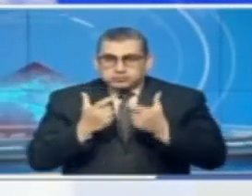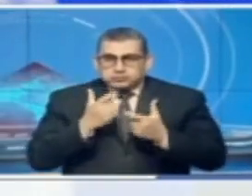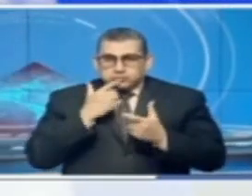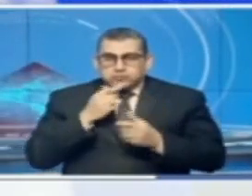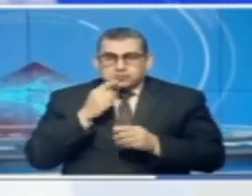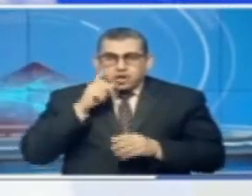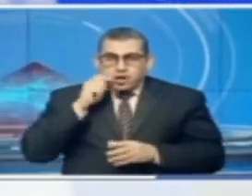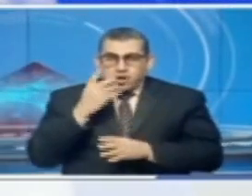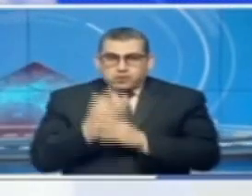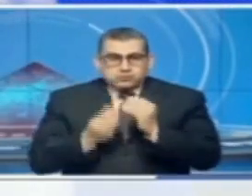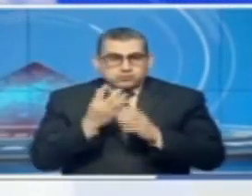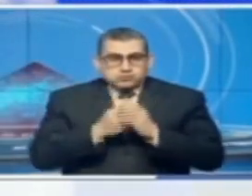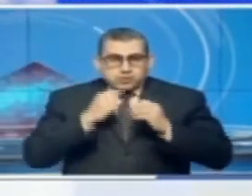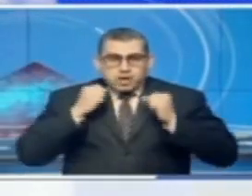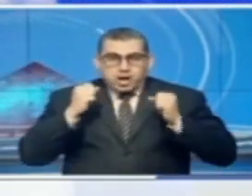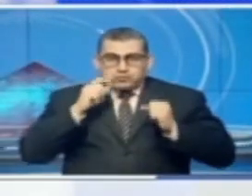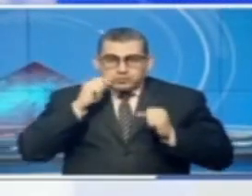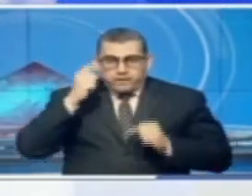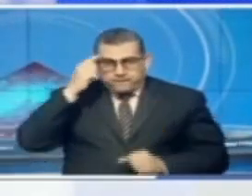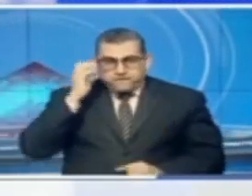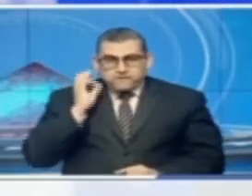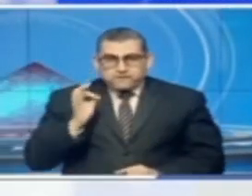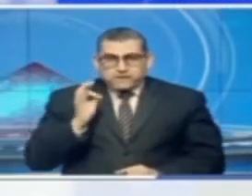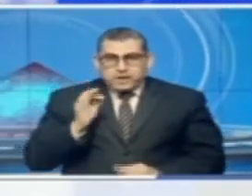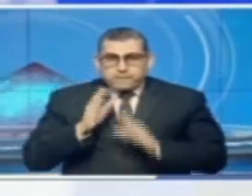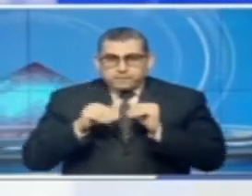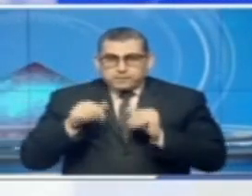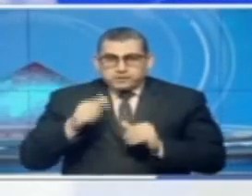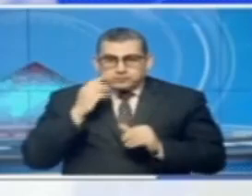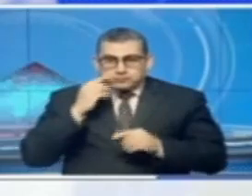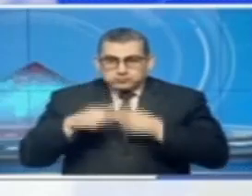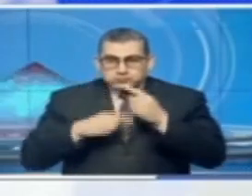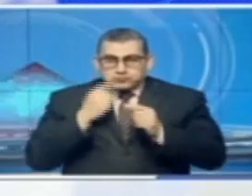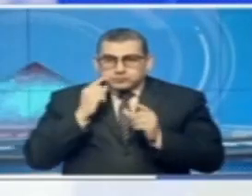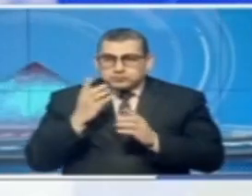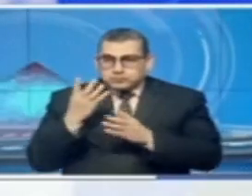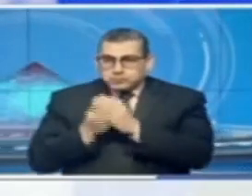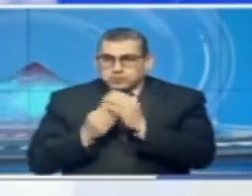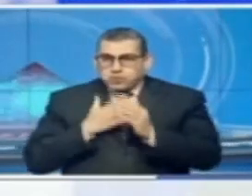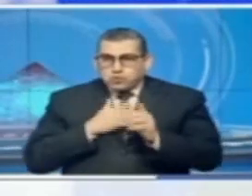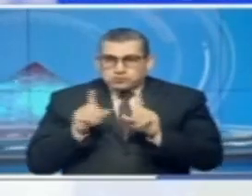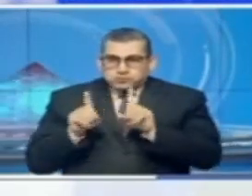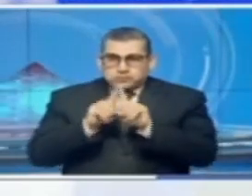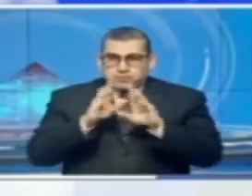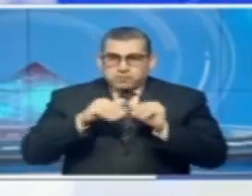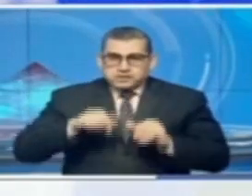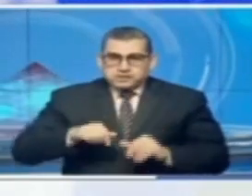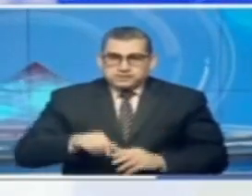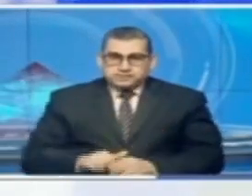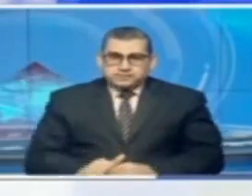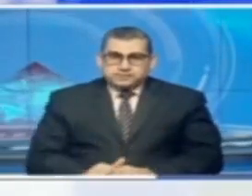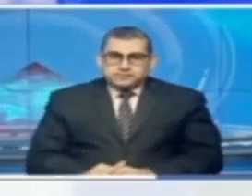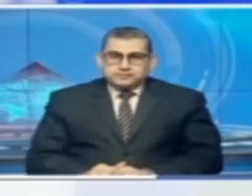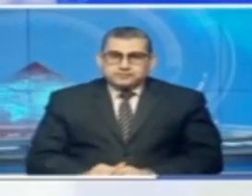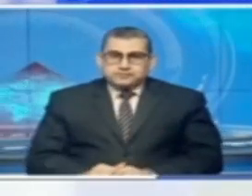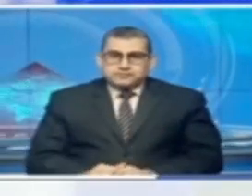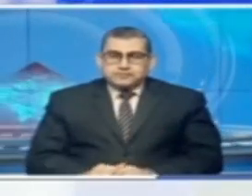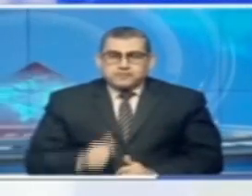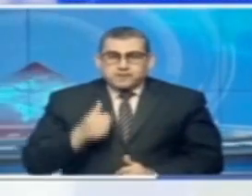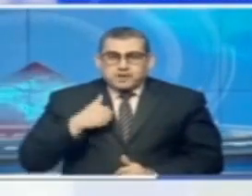رجالا يدركون جيدا قيمة الانتماء لهذا الوطن.